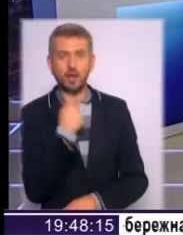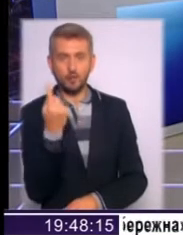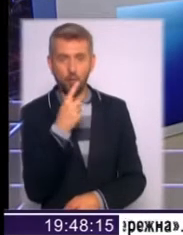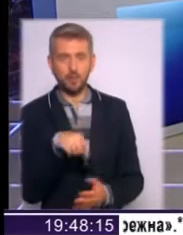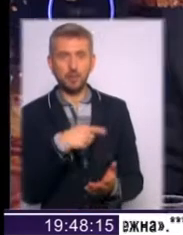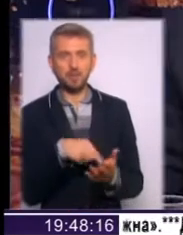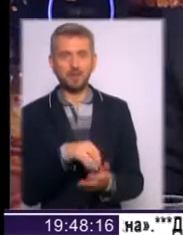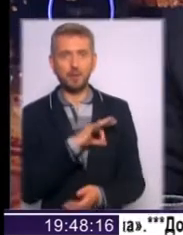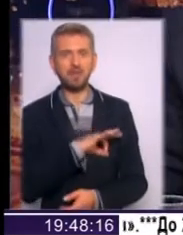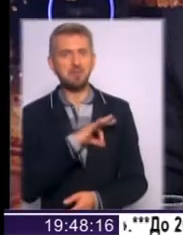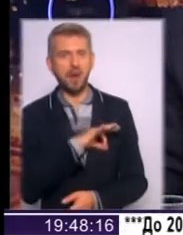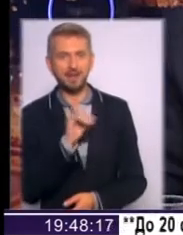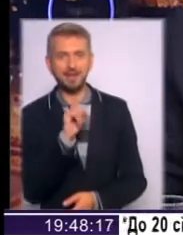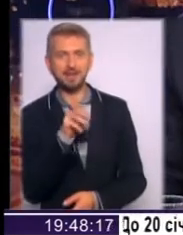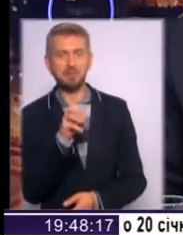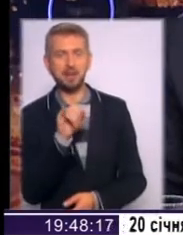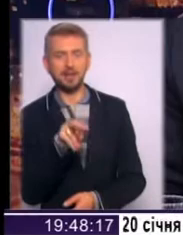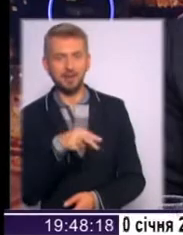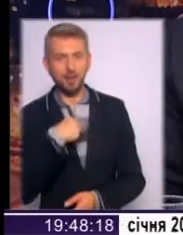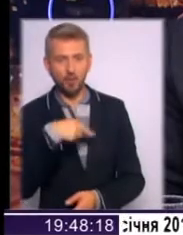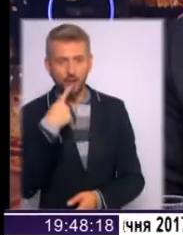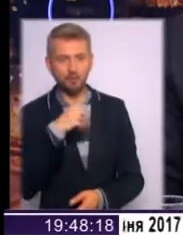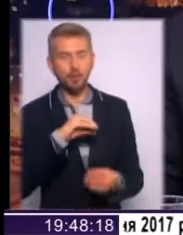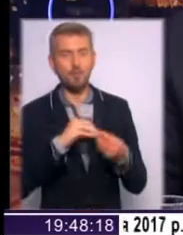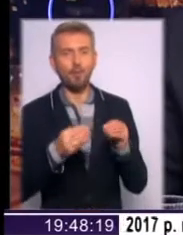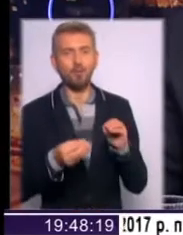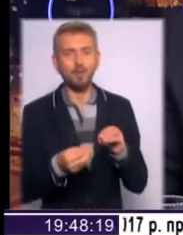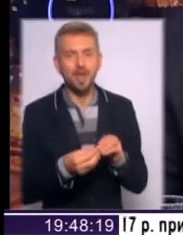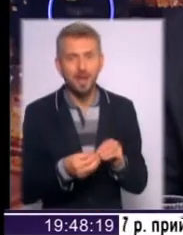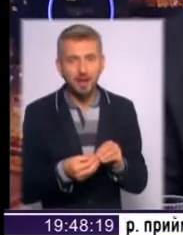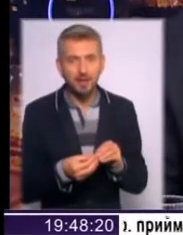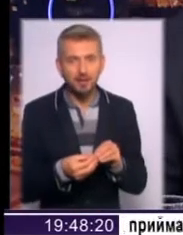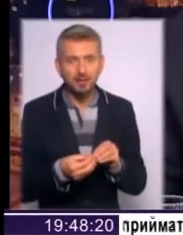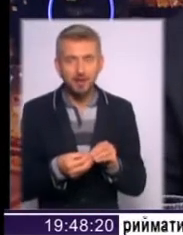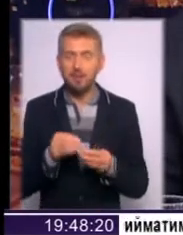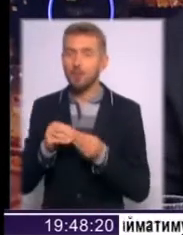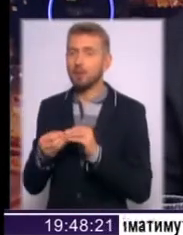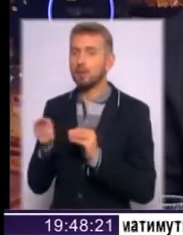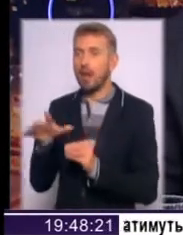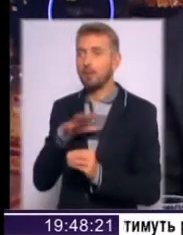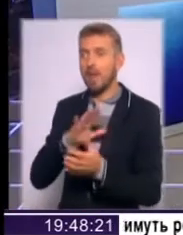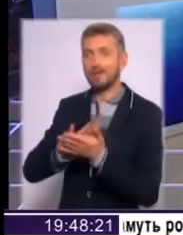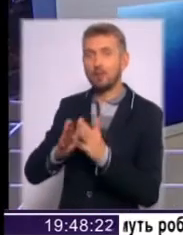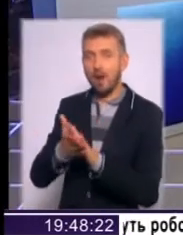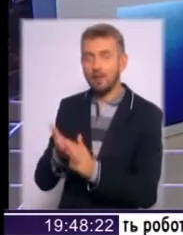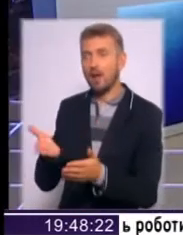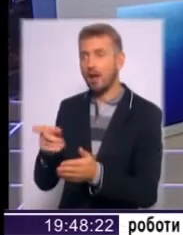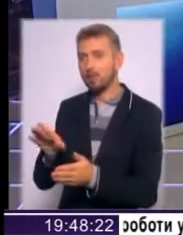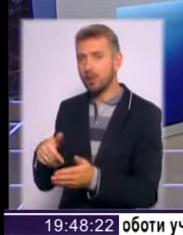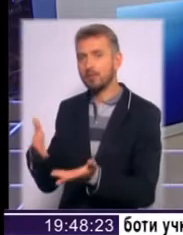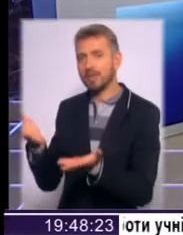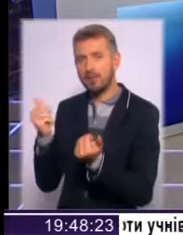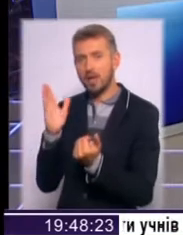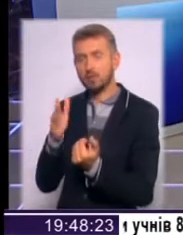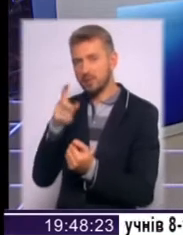Ізмаїл. А я говорив про те, що проблема та, що там була ситуація, а потім давайте ми це сміття будемо везти